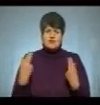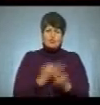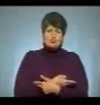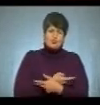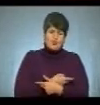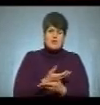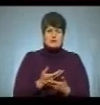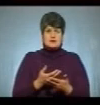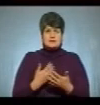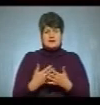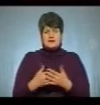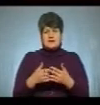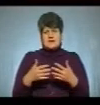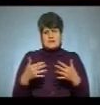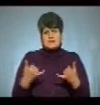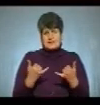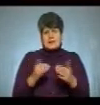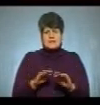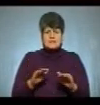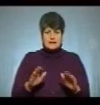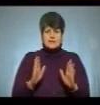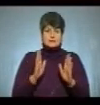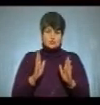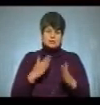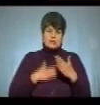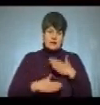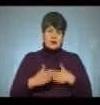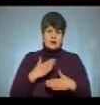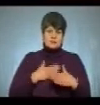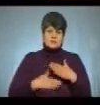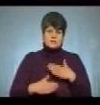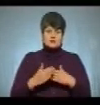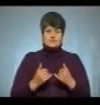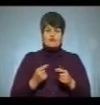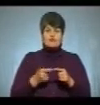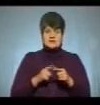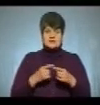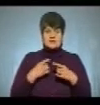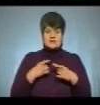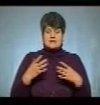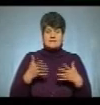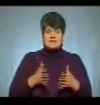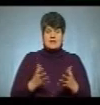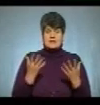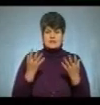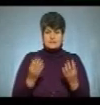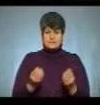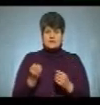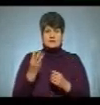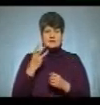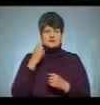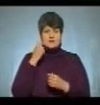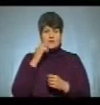і різні речі для дітей, які будуть радістю в ці різдвяні дні. У 13-річного Олега